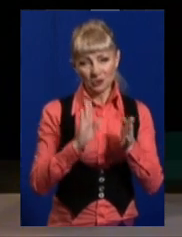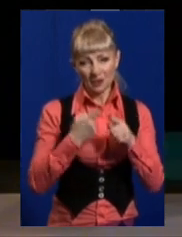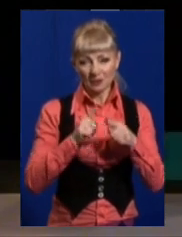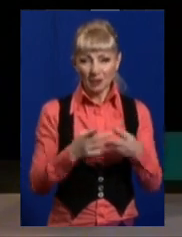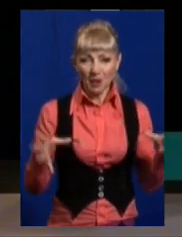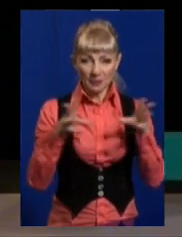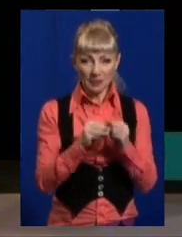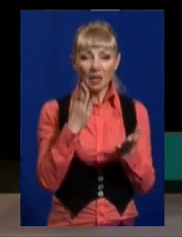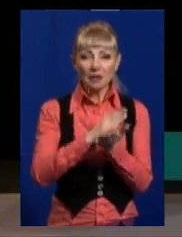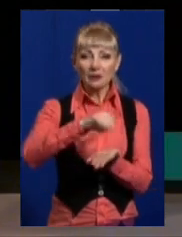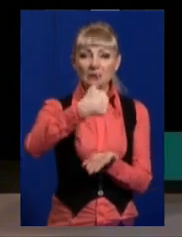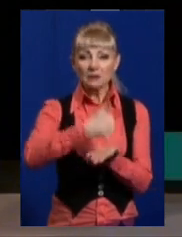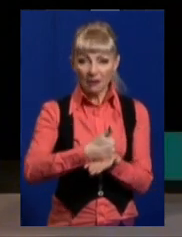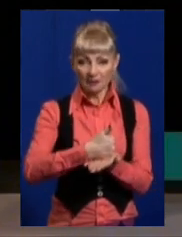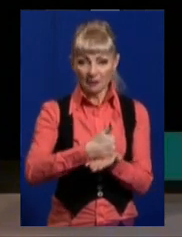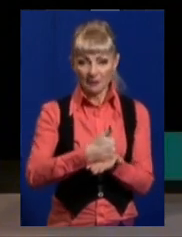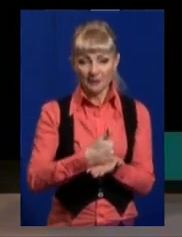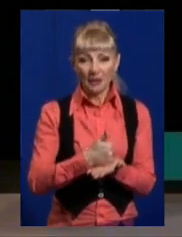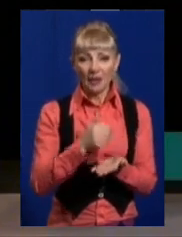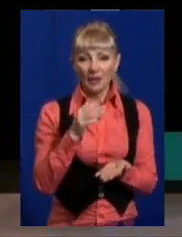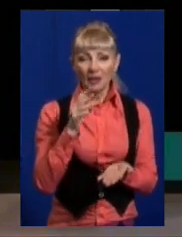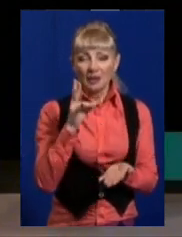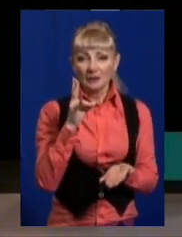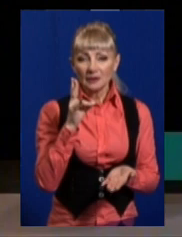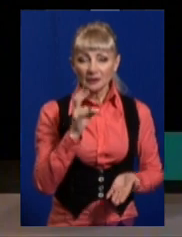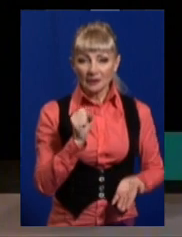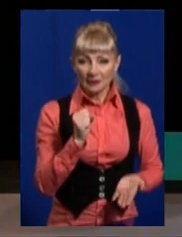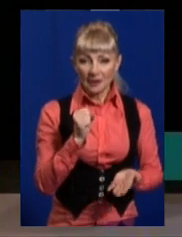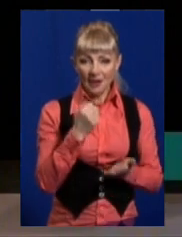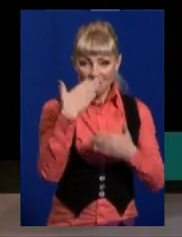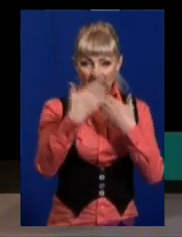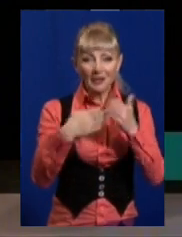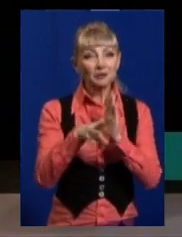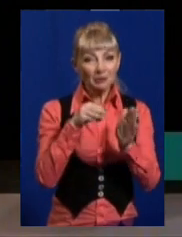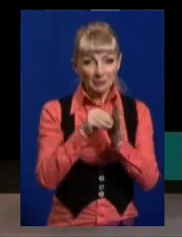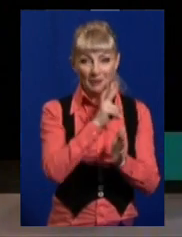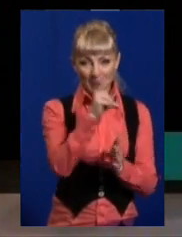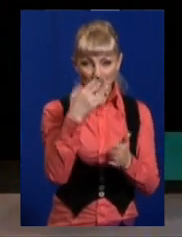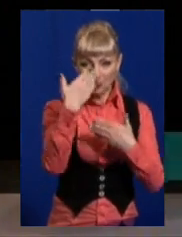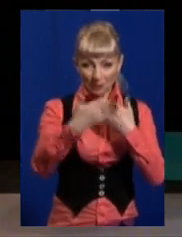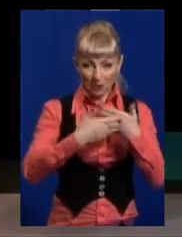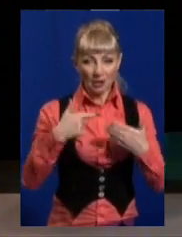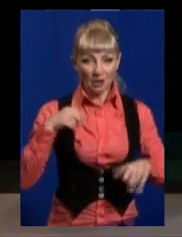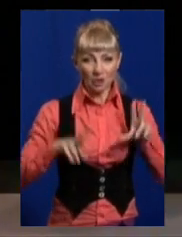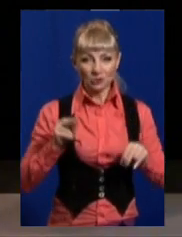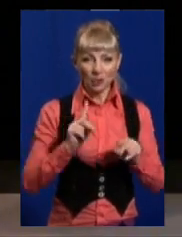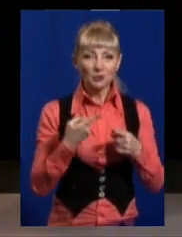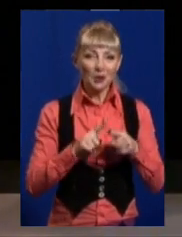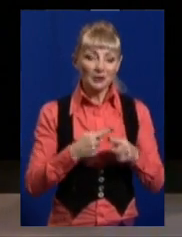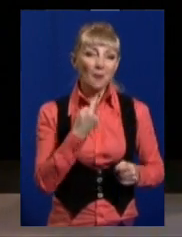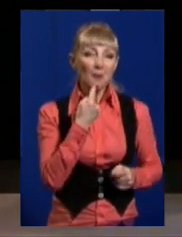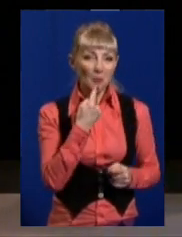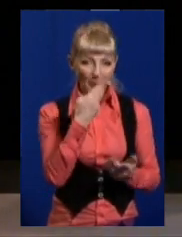є головним і провідним. Дійсно, на тлі виборів, що наближаються, я вважаю, що це така спроба